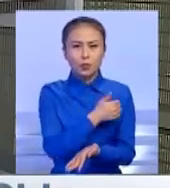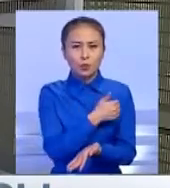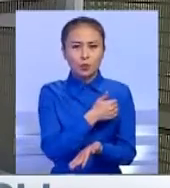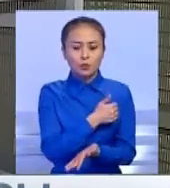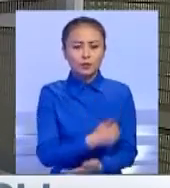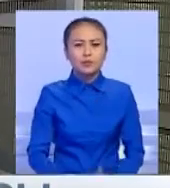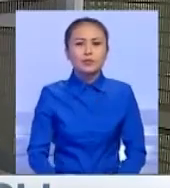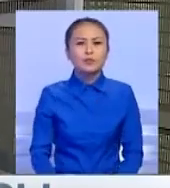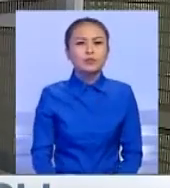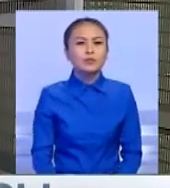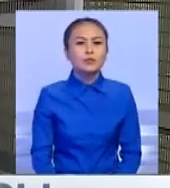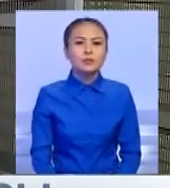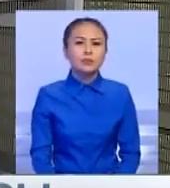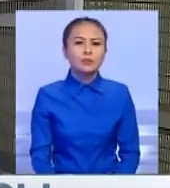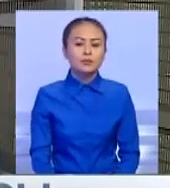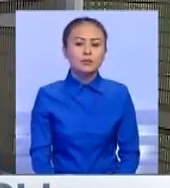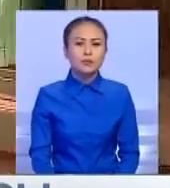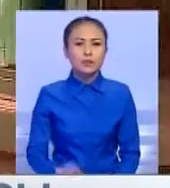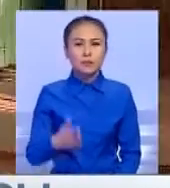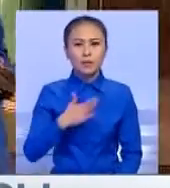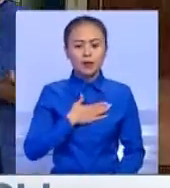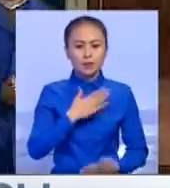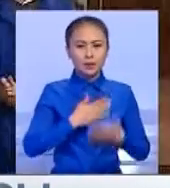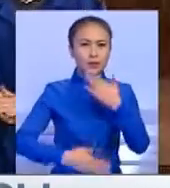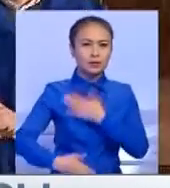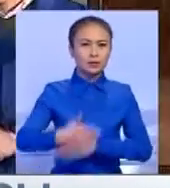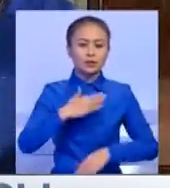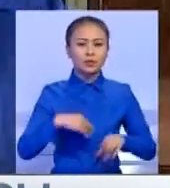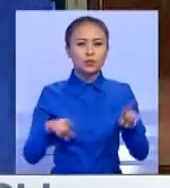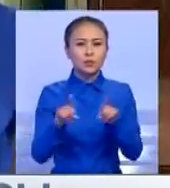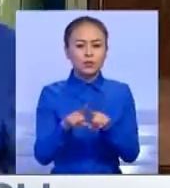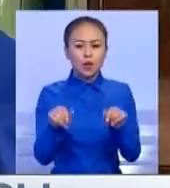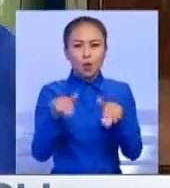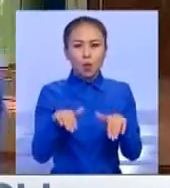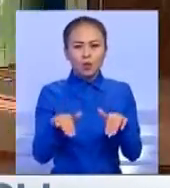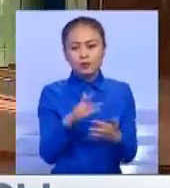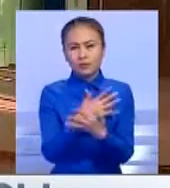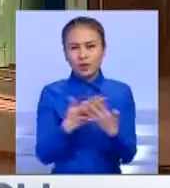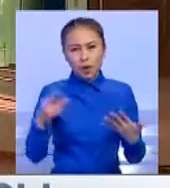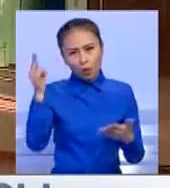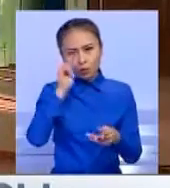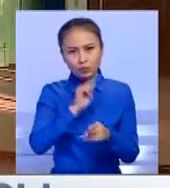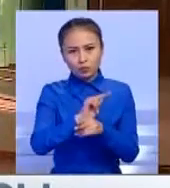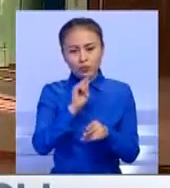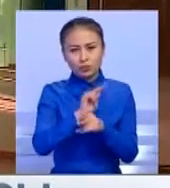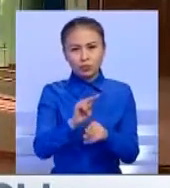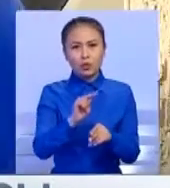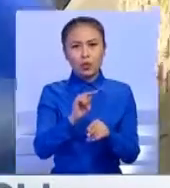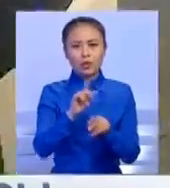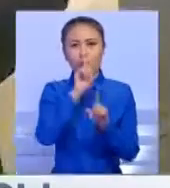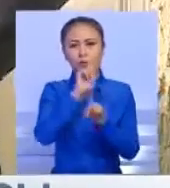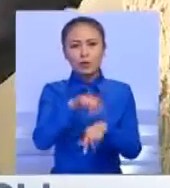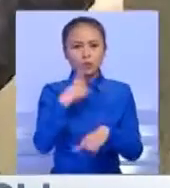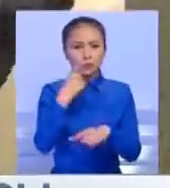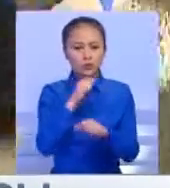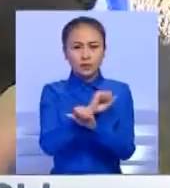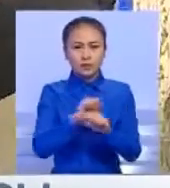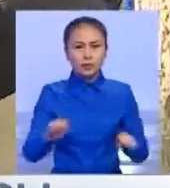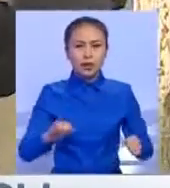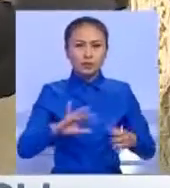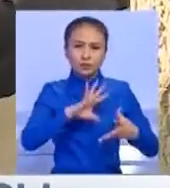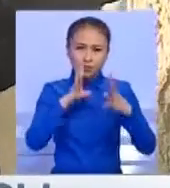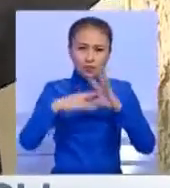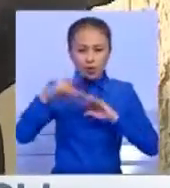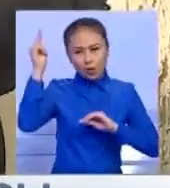келеді. Бізде мүмкіндігі шектеулі жандарды колледждерде мүлде оқытпай деуге болмайды. Кейбір білім